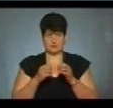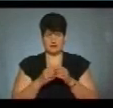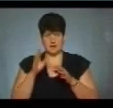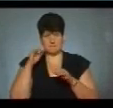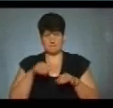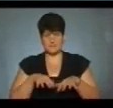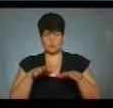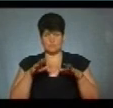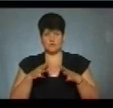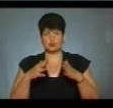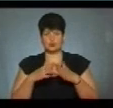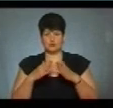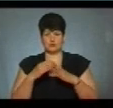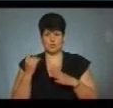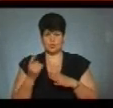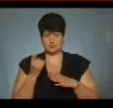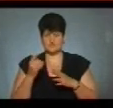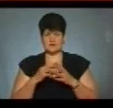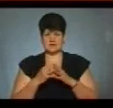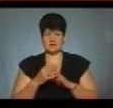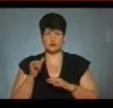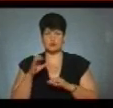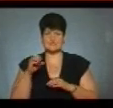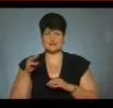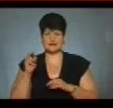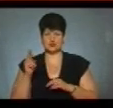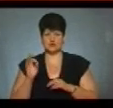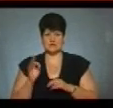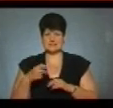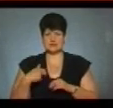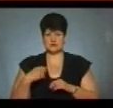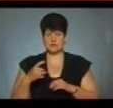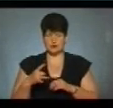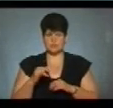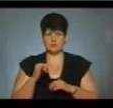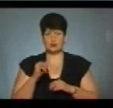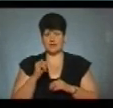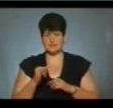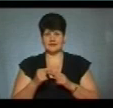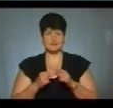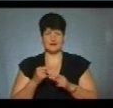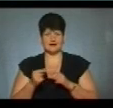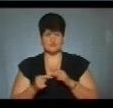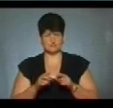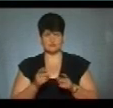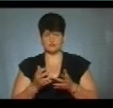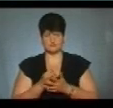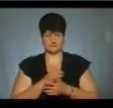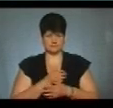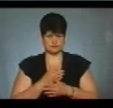підтоплення приватних домогосподарств в селі Устечко Залічицького району. Негативних наслідків даної події не